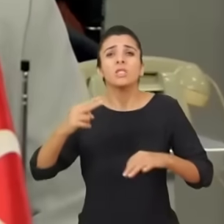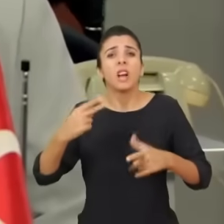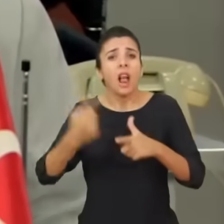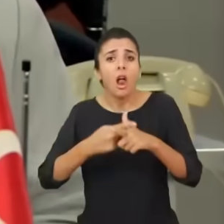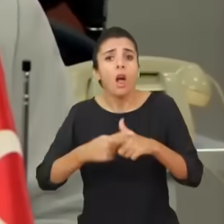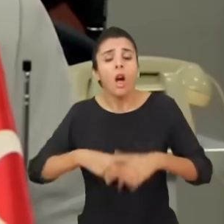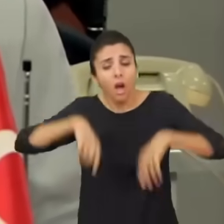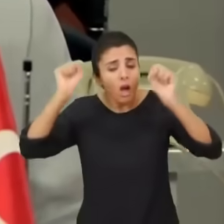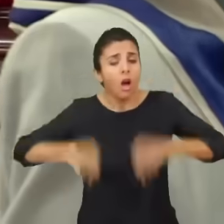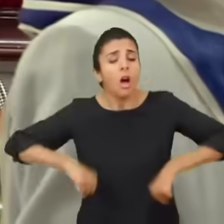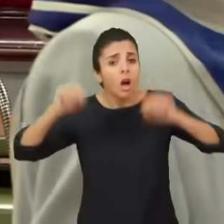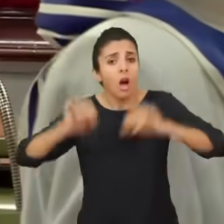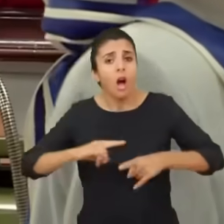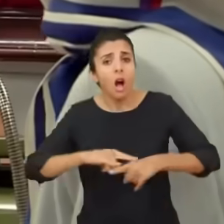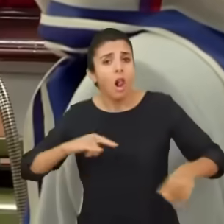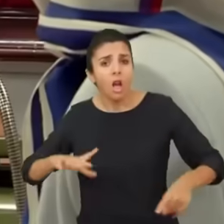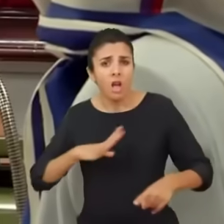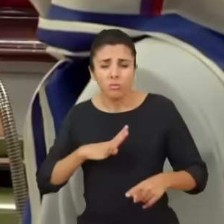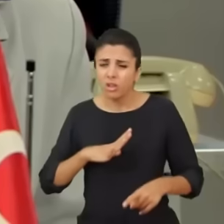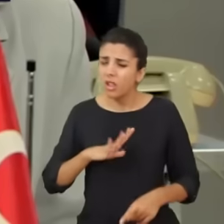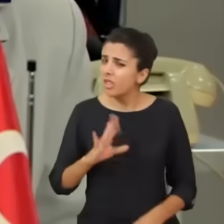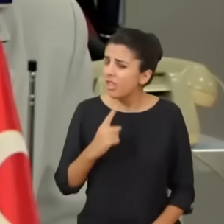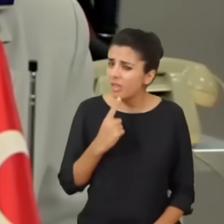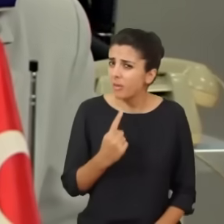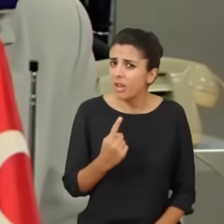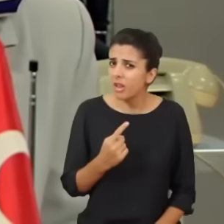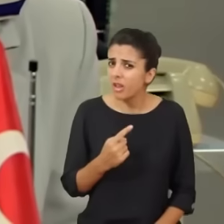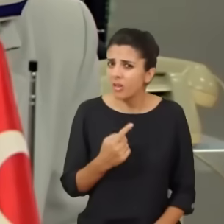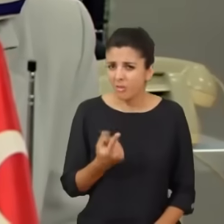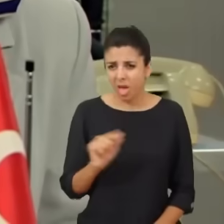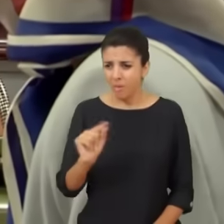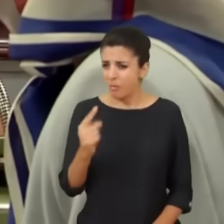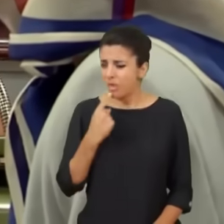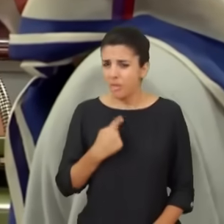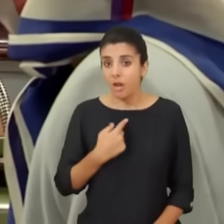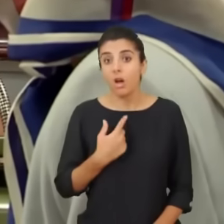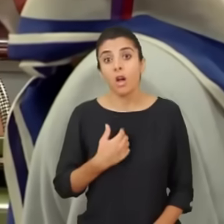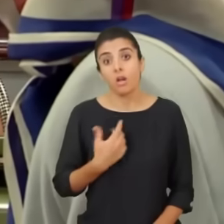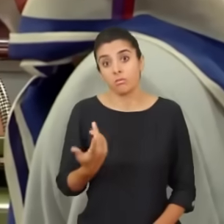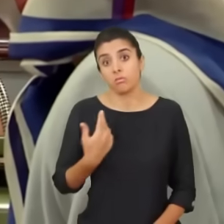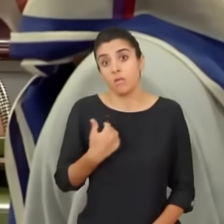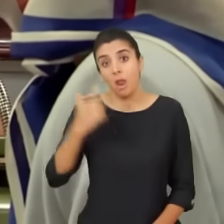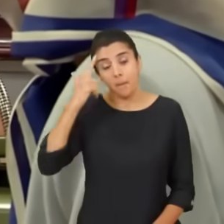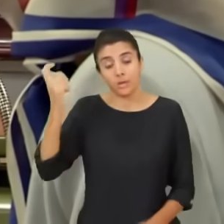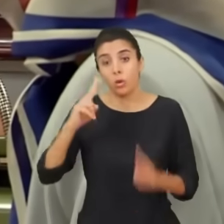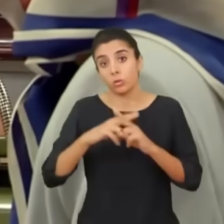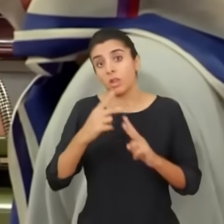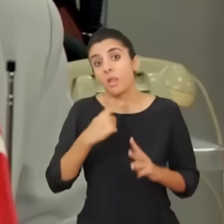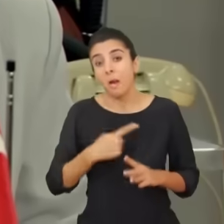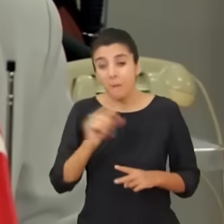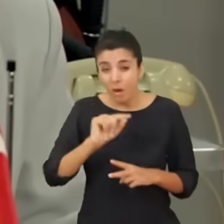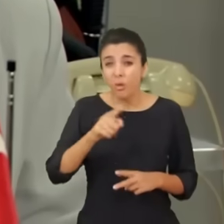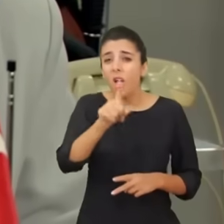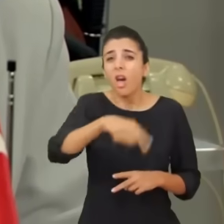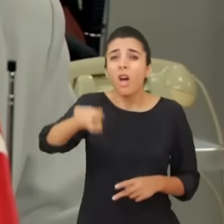halı çırpıyor memur bey evladım. Memur bey mi? Memur bey ne demek ya teyze hanım? Başkomiserim ben burada. Memur diyordum bu sepet kafalı uşak